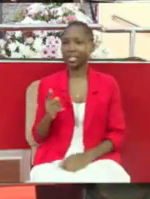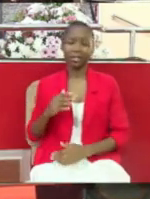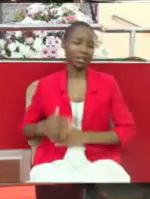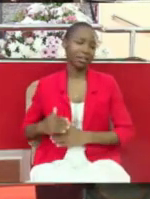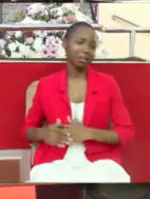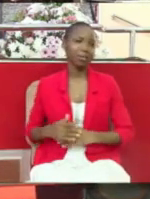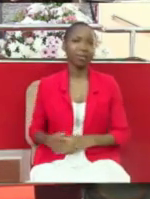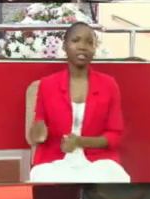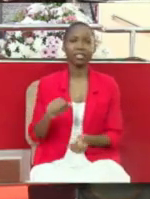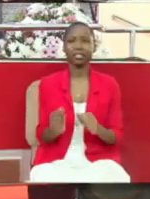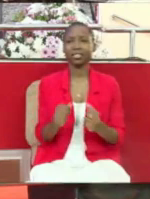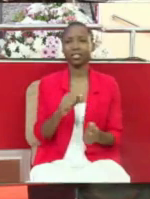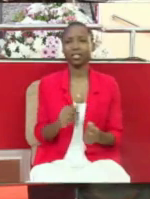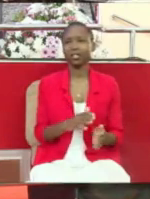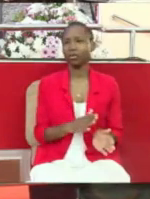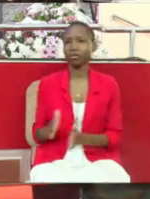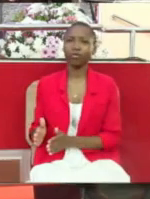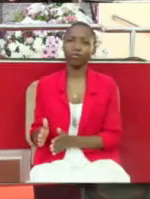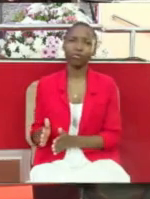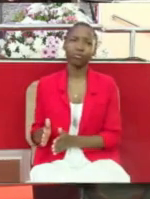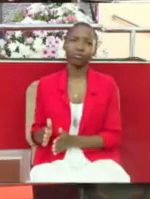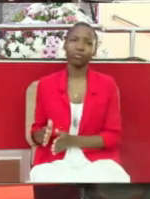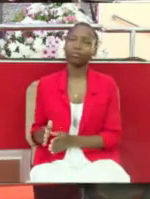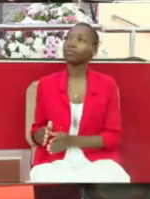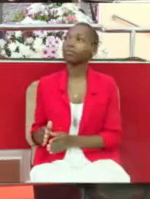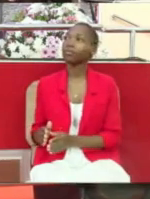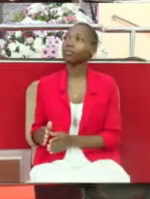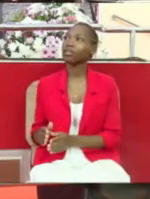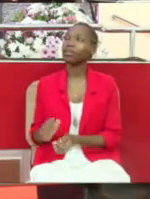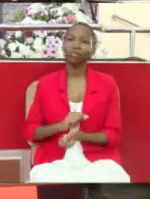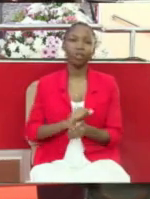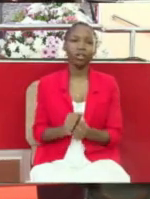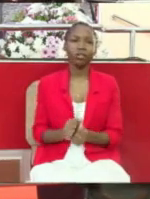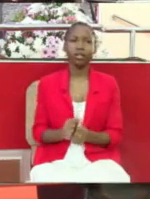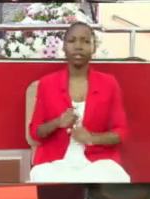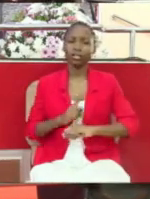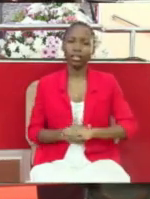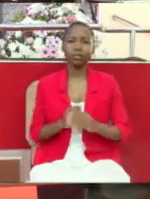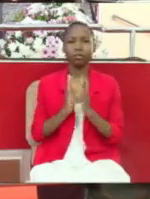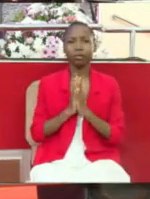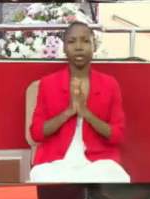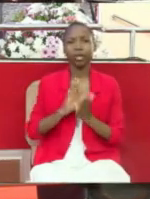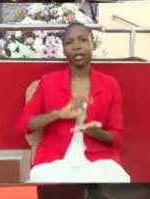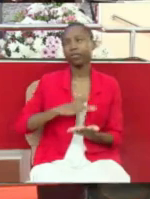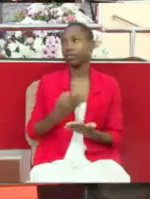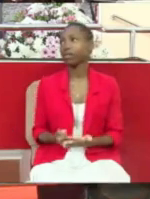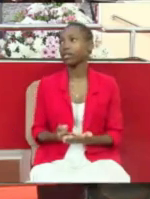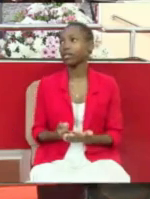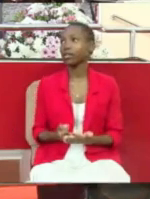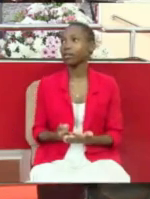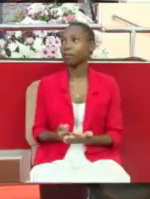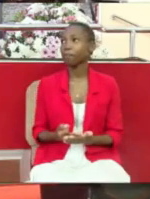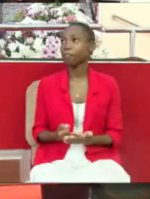wimbo. Forgive the times I've prayed and failed. What happens? It is because although you are spiritual, there